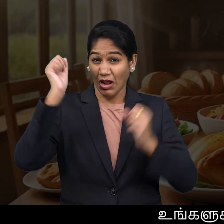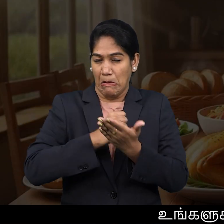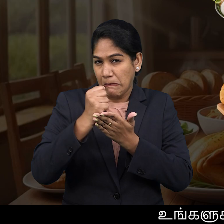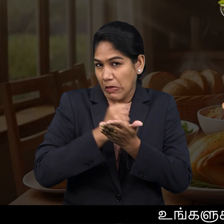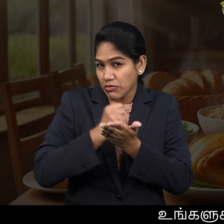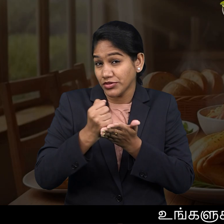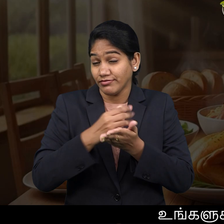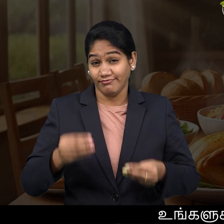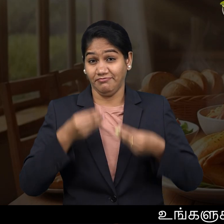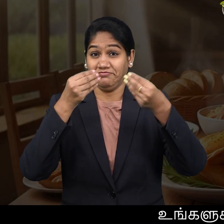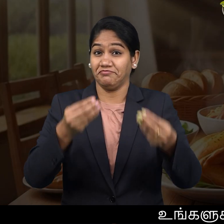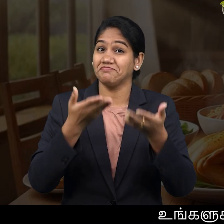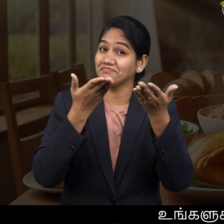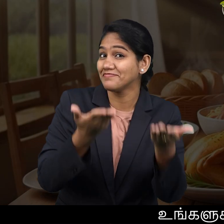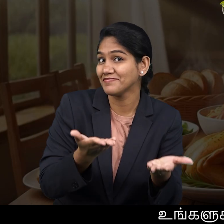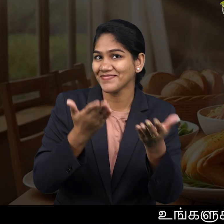உங்களுக்கான செயல்பாடு.